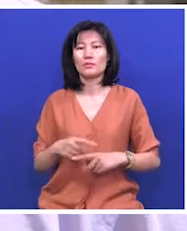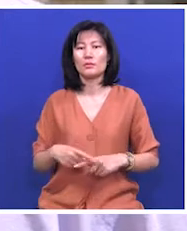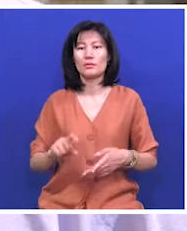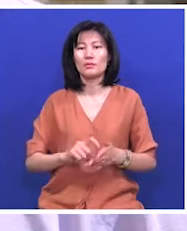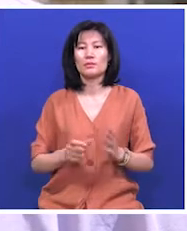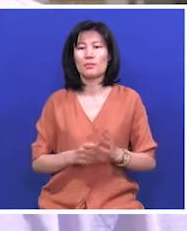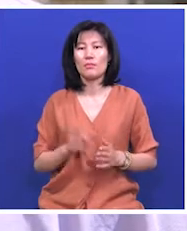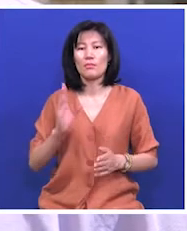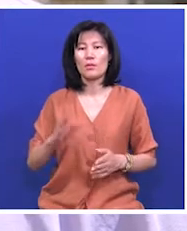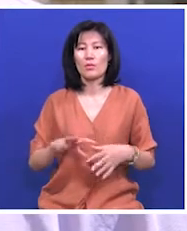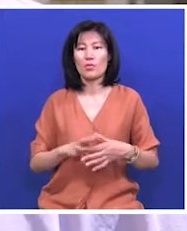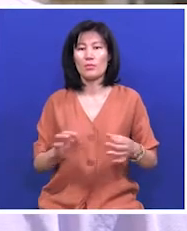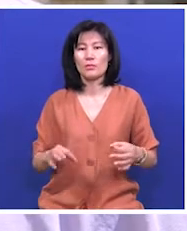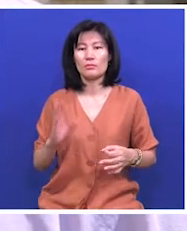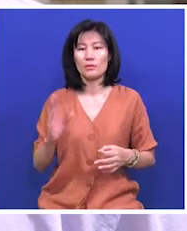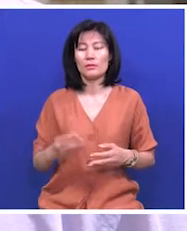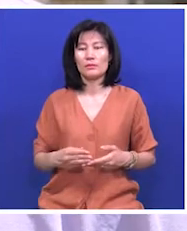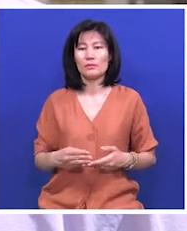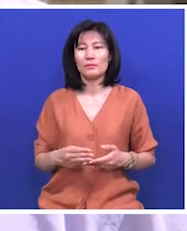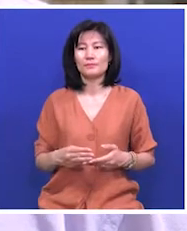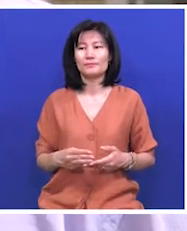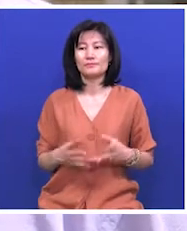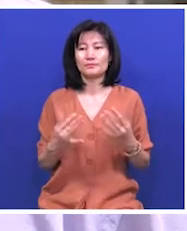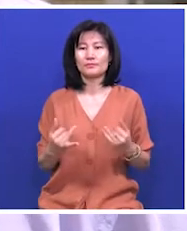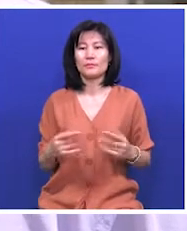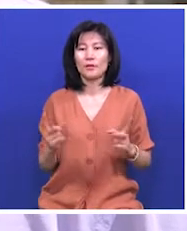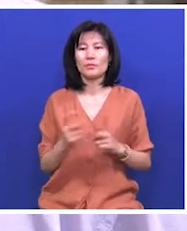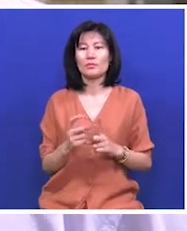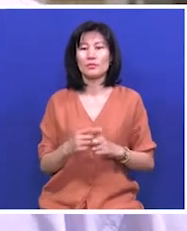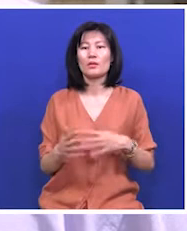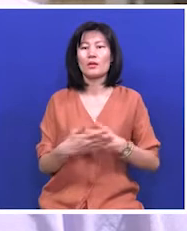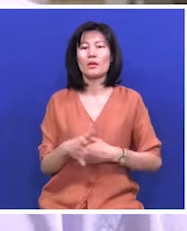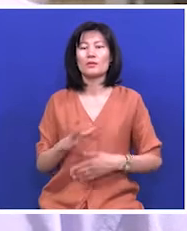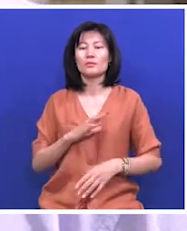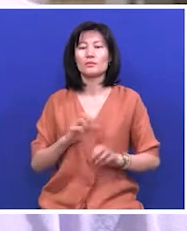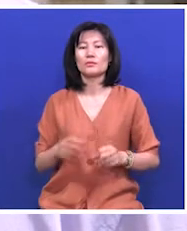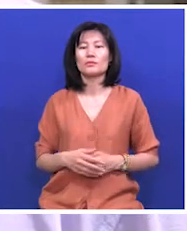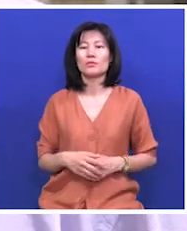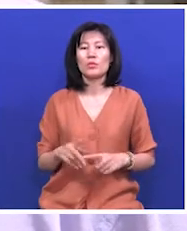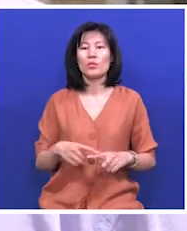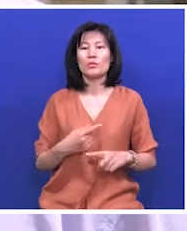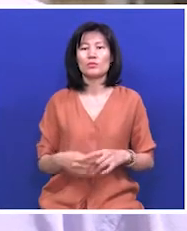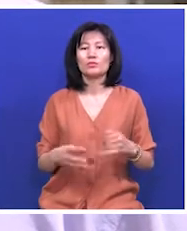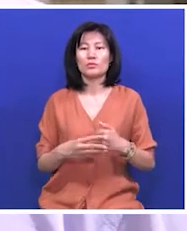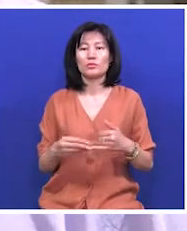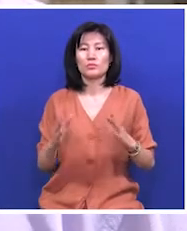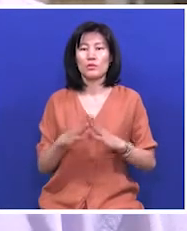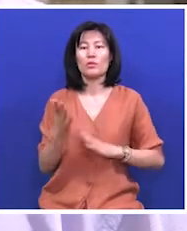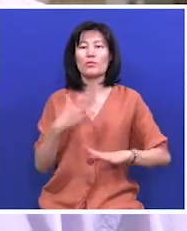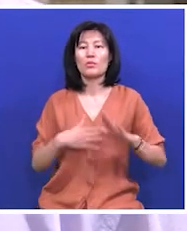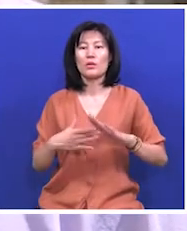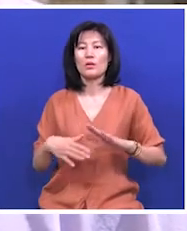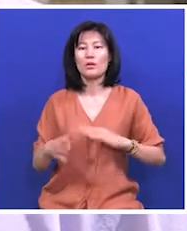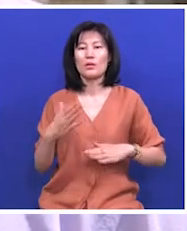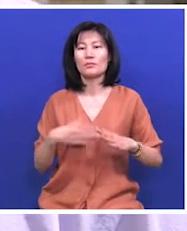жаңында жеке бір неге шығамыз ба деген, квартираға шығамыз ба деген үміт бар еді. енді қазір енді сөздің ашығым нерге келіп үй береді дегеннен